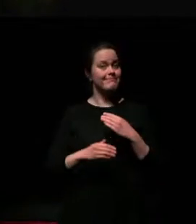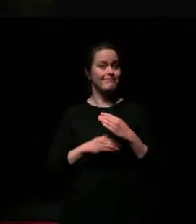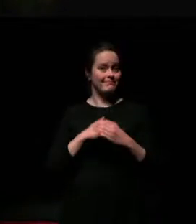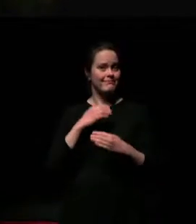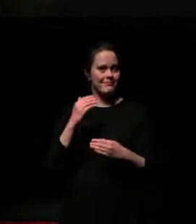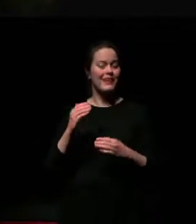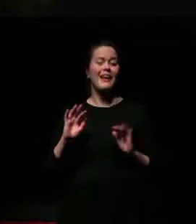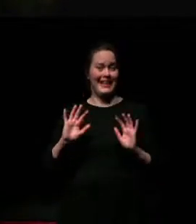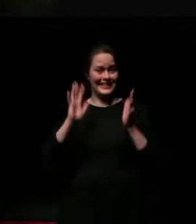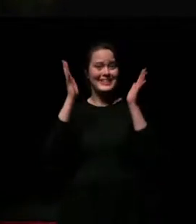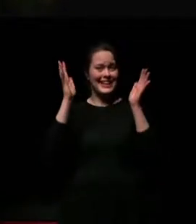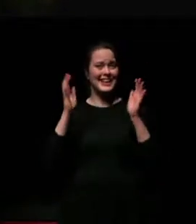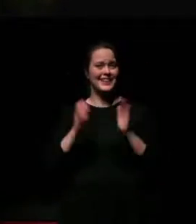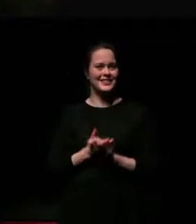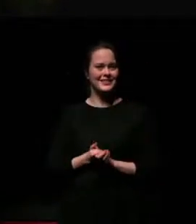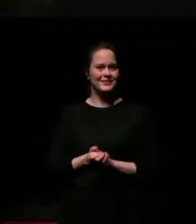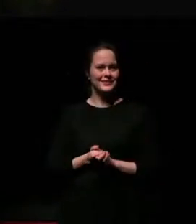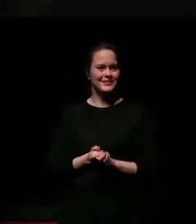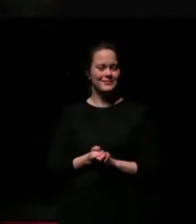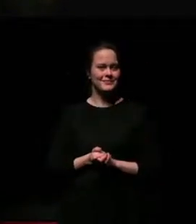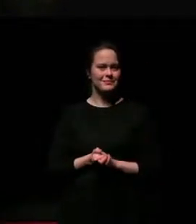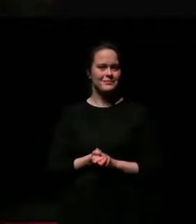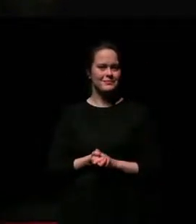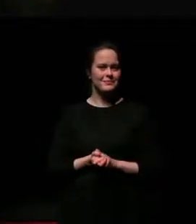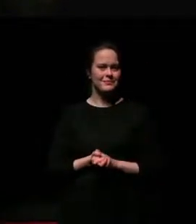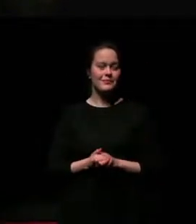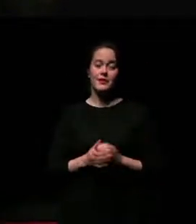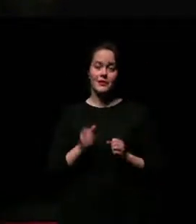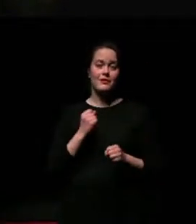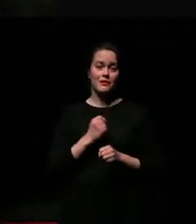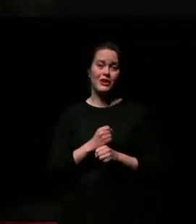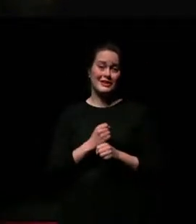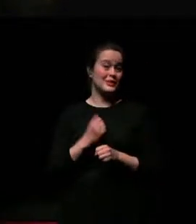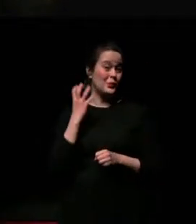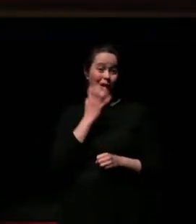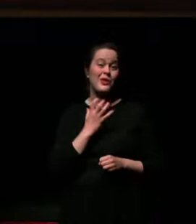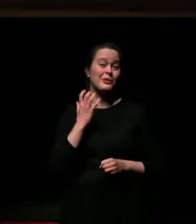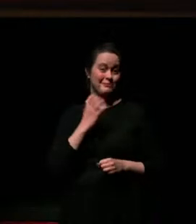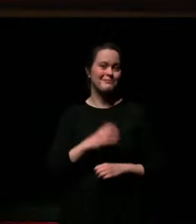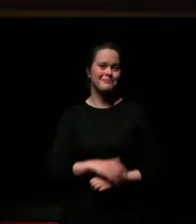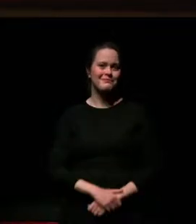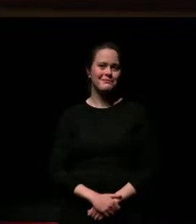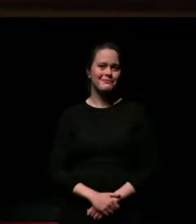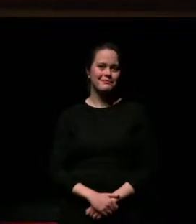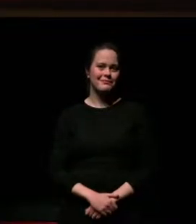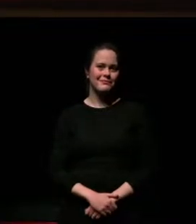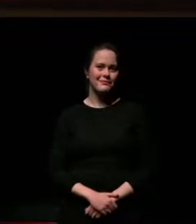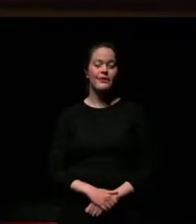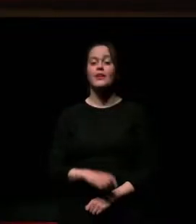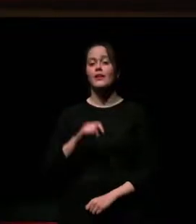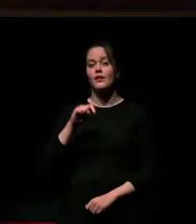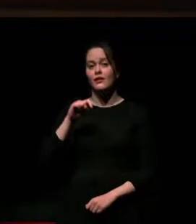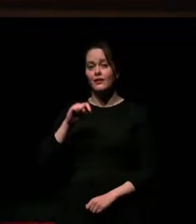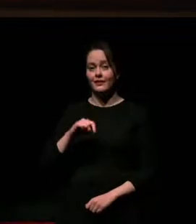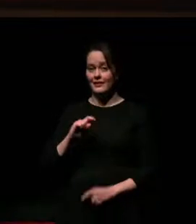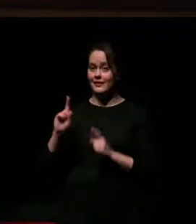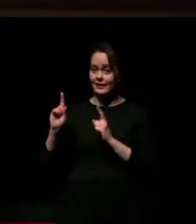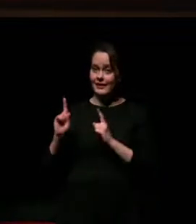fortsatt eksisterer. Det faktisk en bragd. Så den joiken